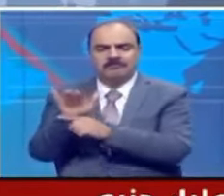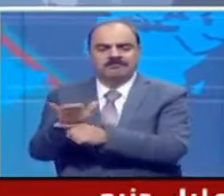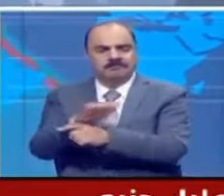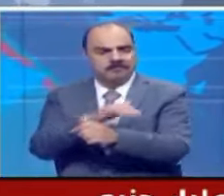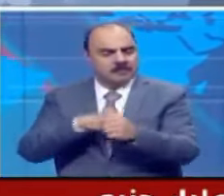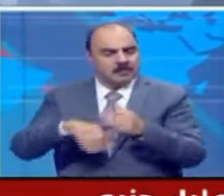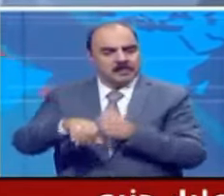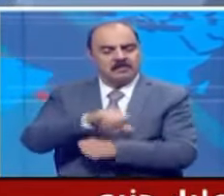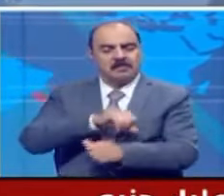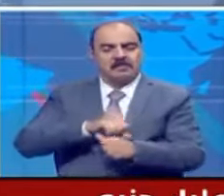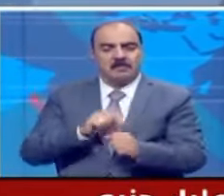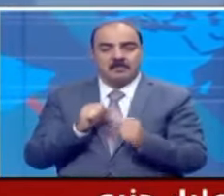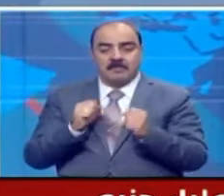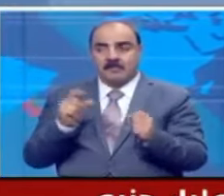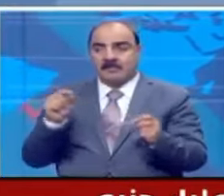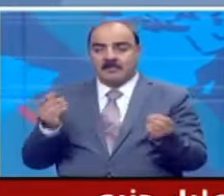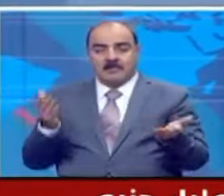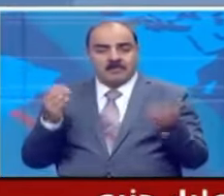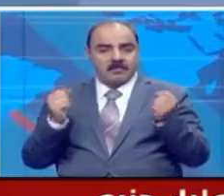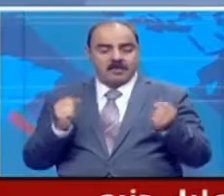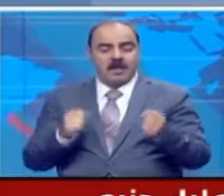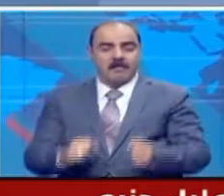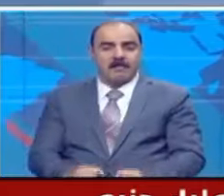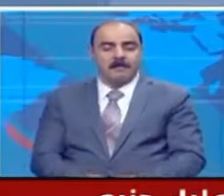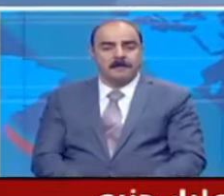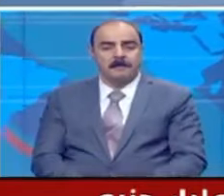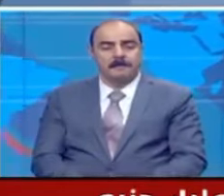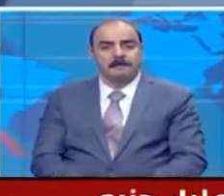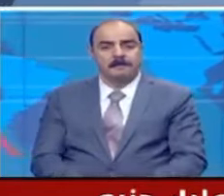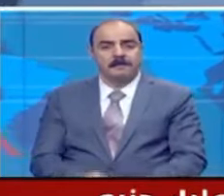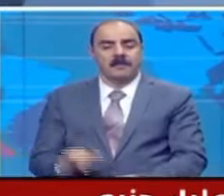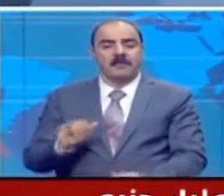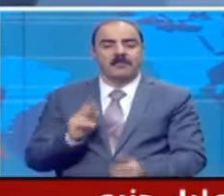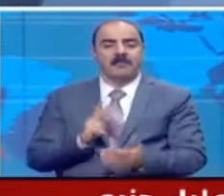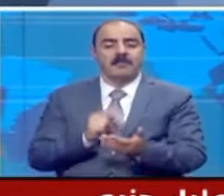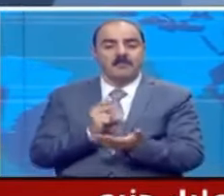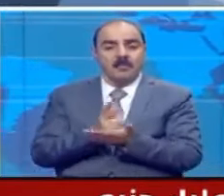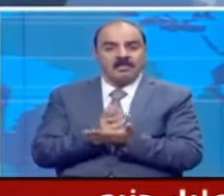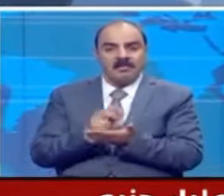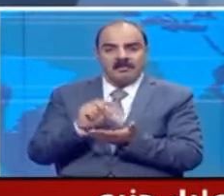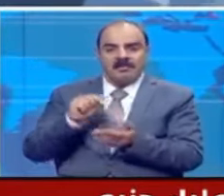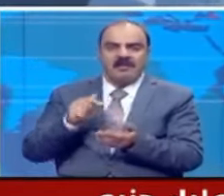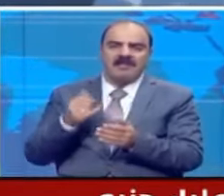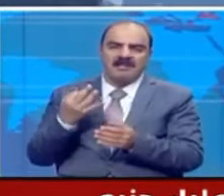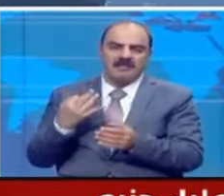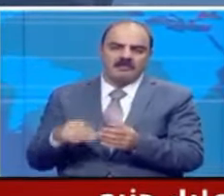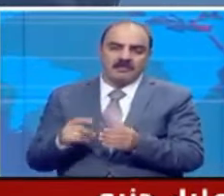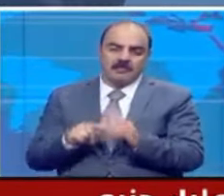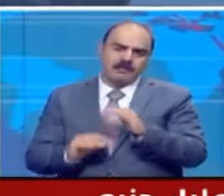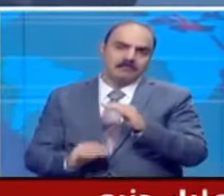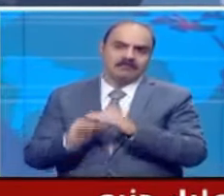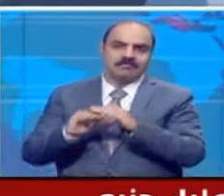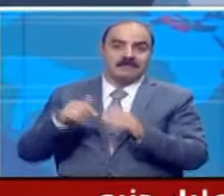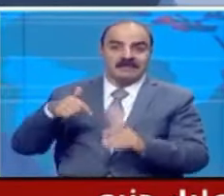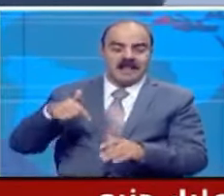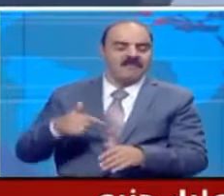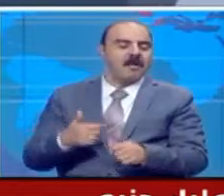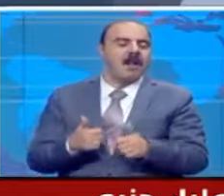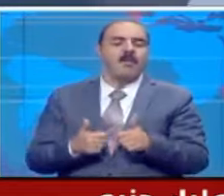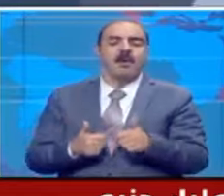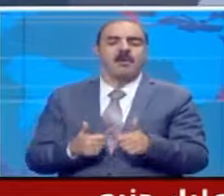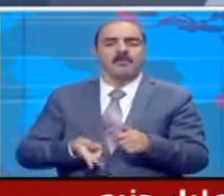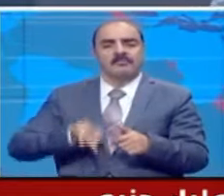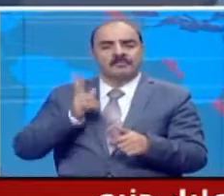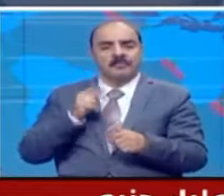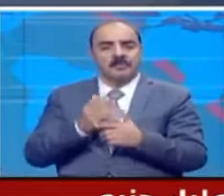المواطن في ظل الظروف الراهنة. وبالتالي يعني من أهم القرارات رفع الحد الأدنى للأجور إلى 6000 جنيه شهريا،